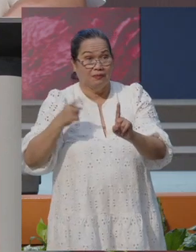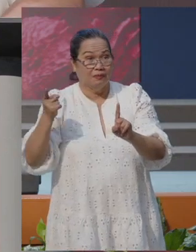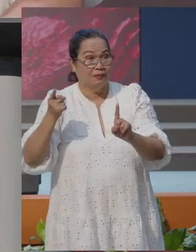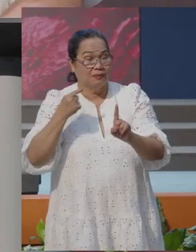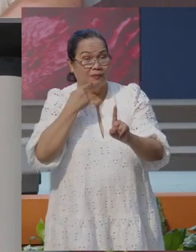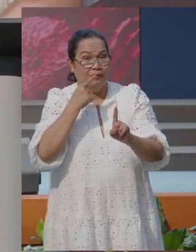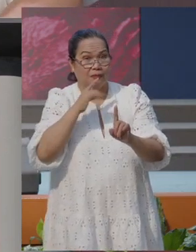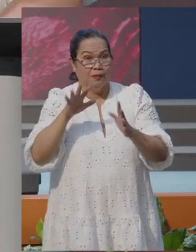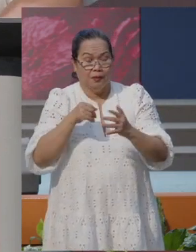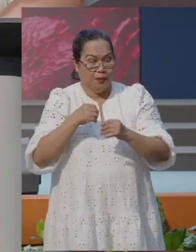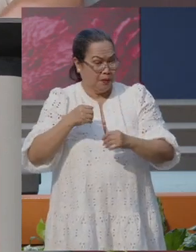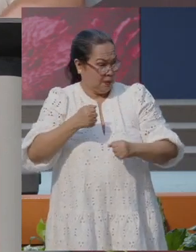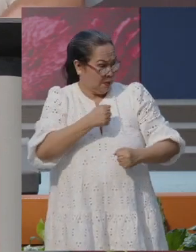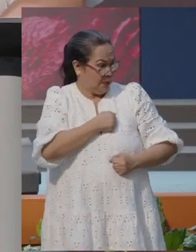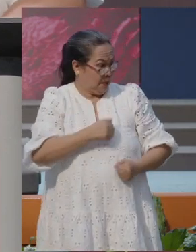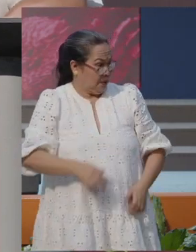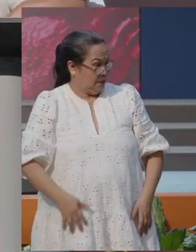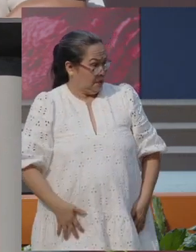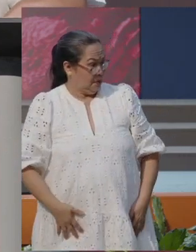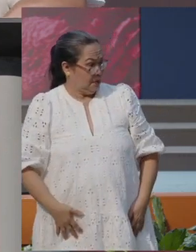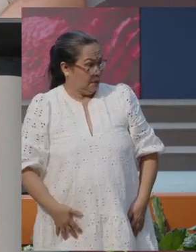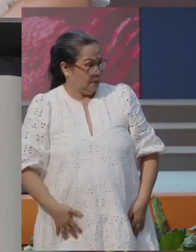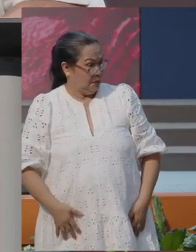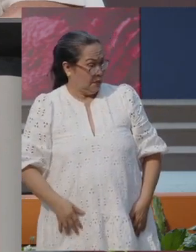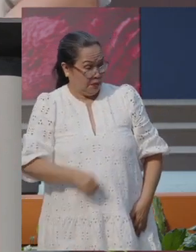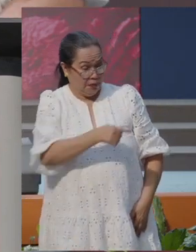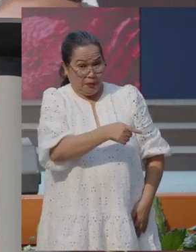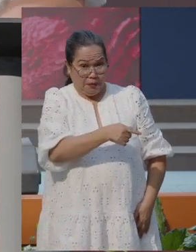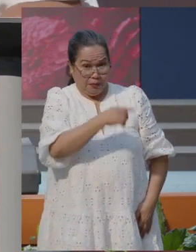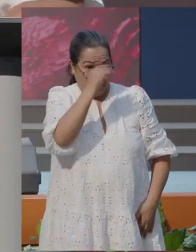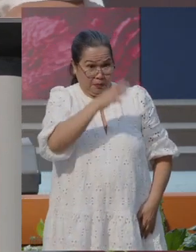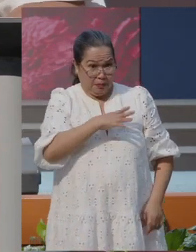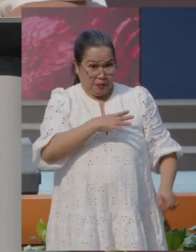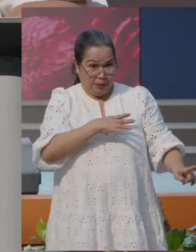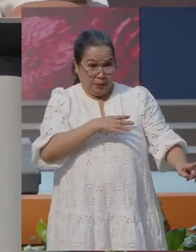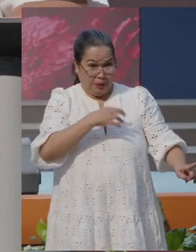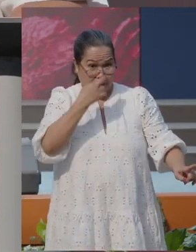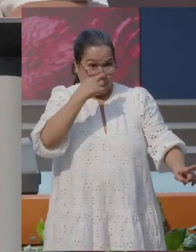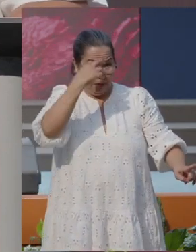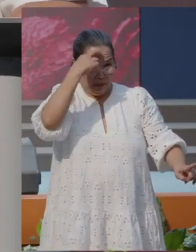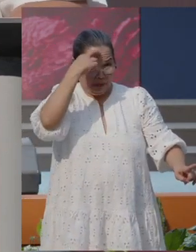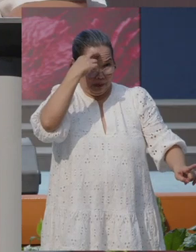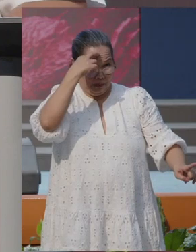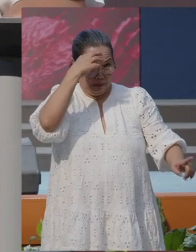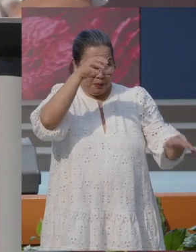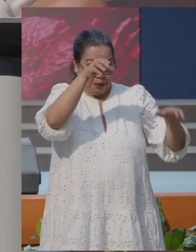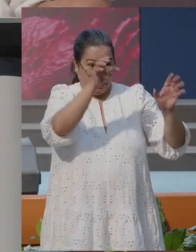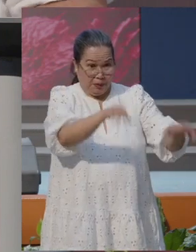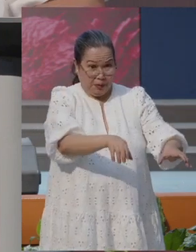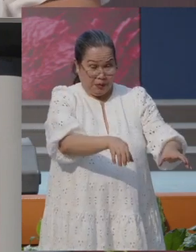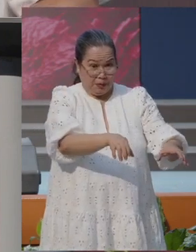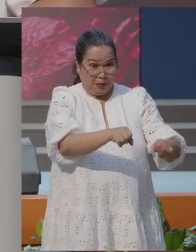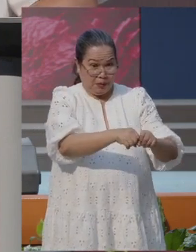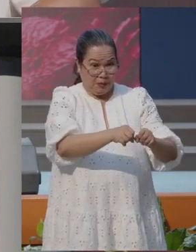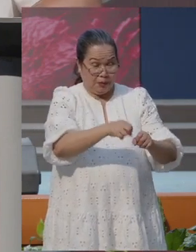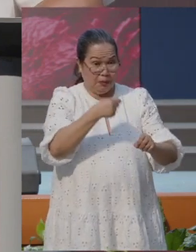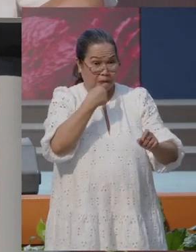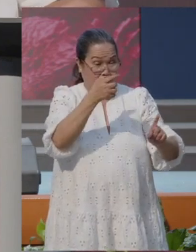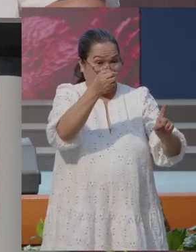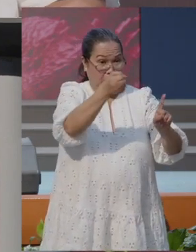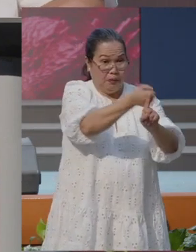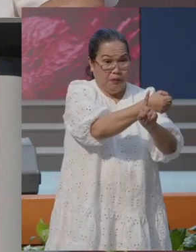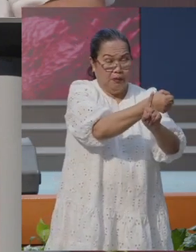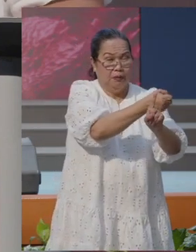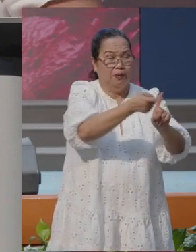Nagulat yung centurion. What are you about to do, for this man is a Roman citizen? So nung siya ay lalatiguhin